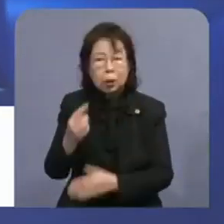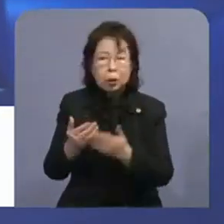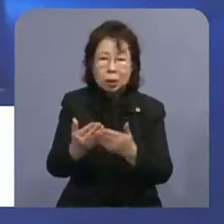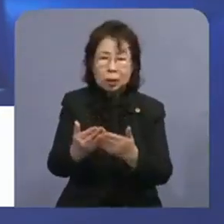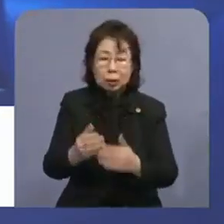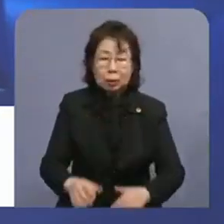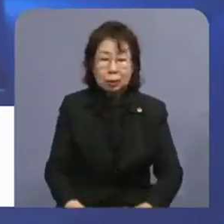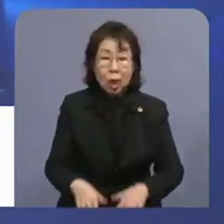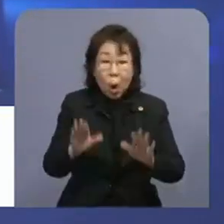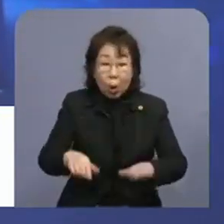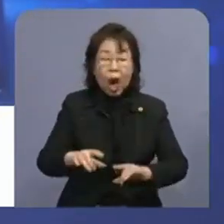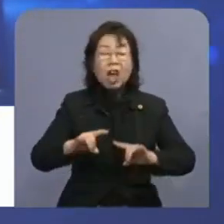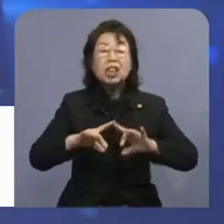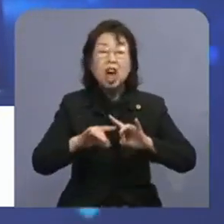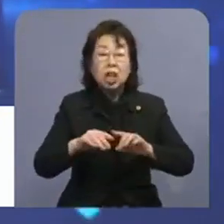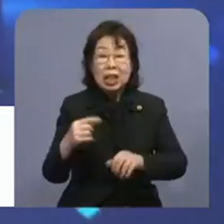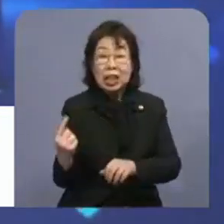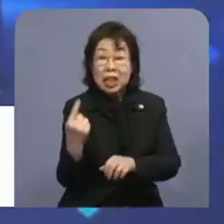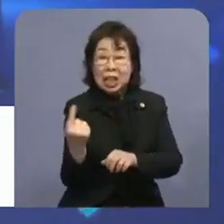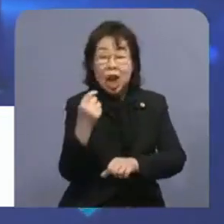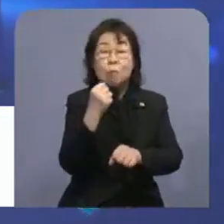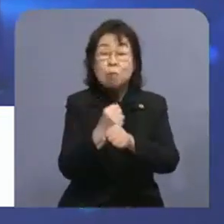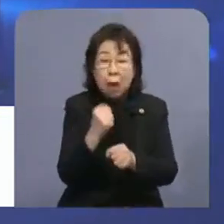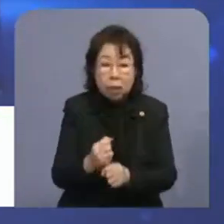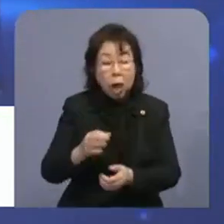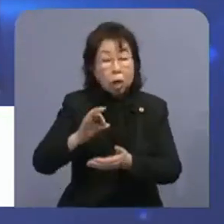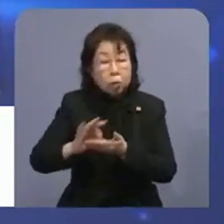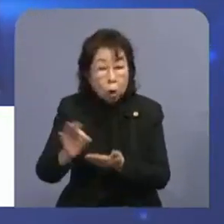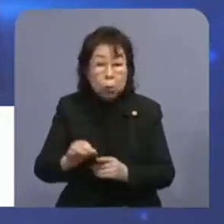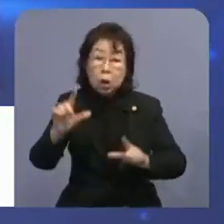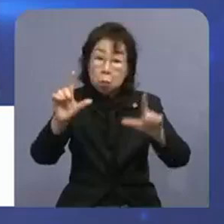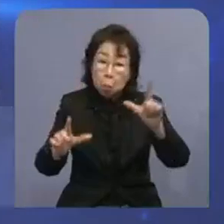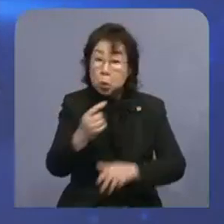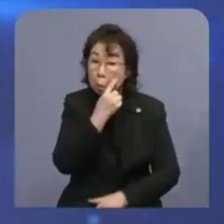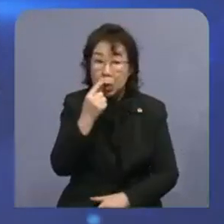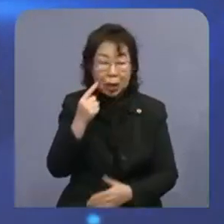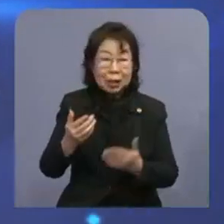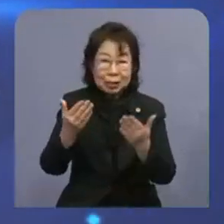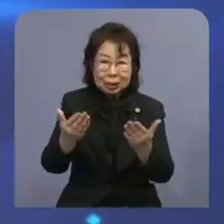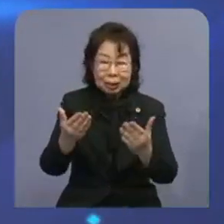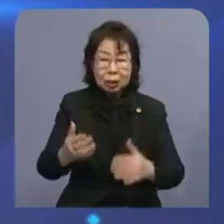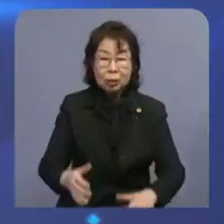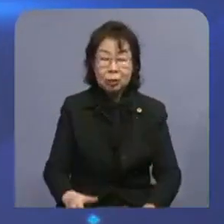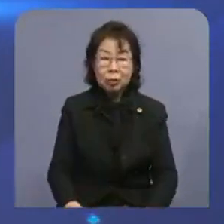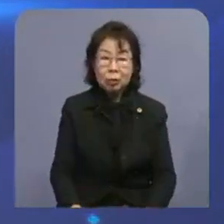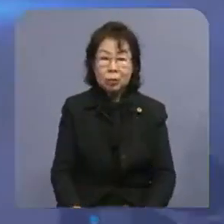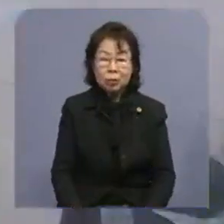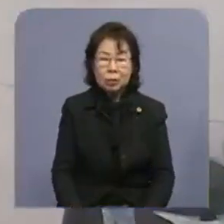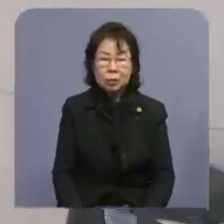오늘은 전기 생산과 소비 실태 집어왔습니다 김현옥 기자입니다